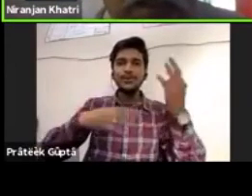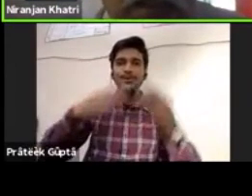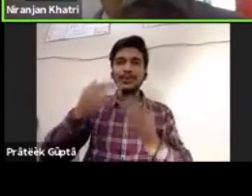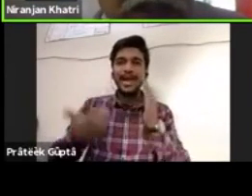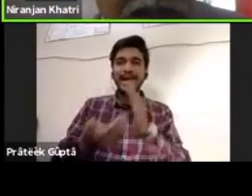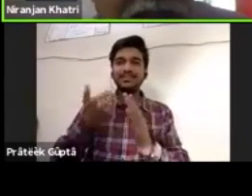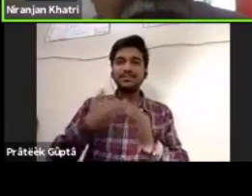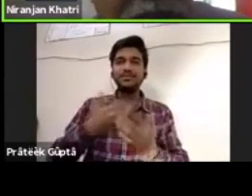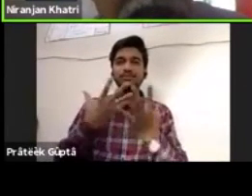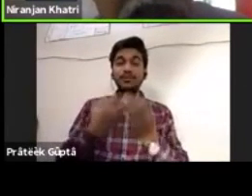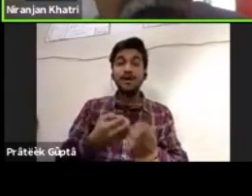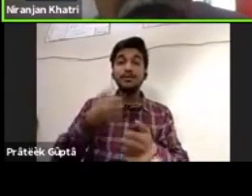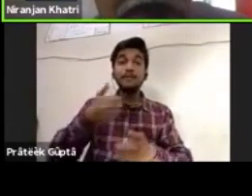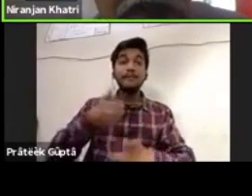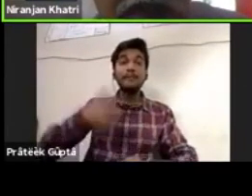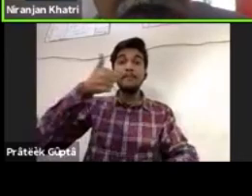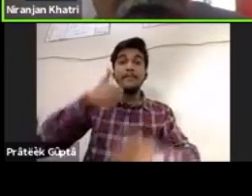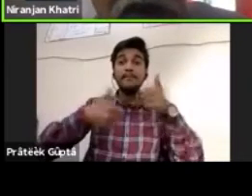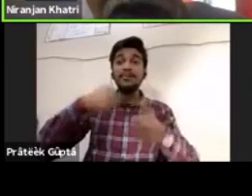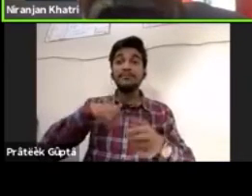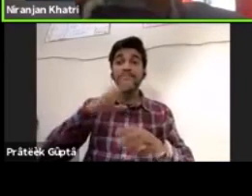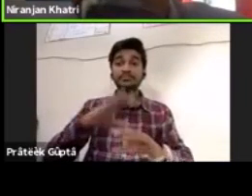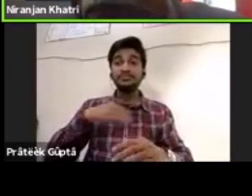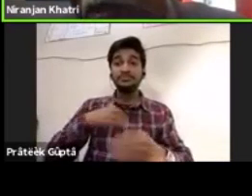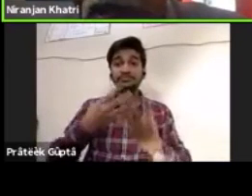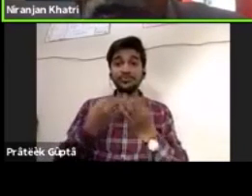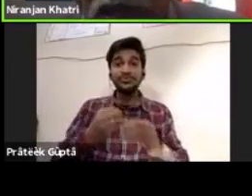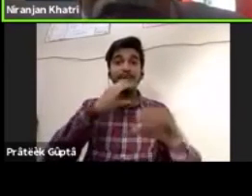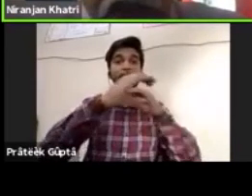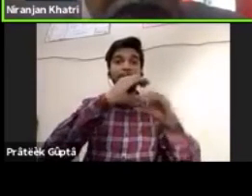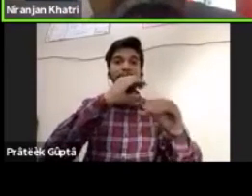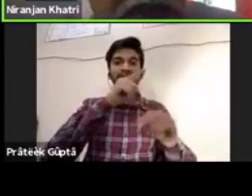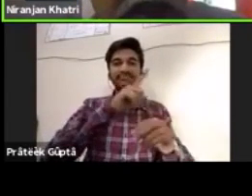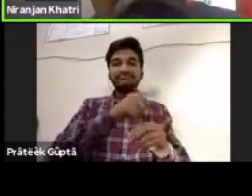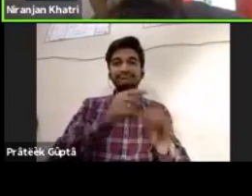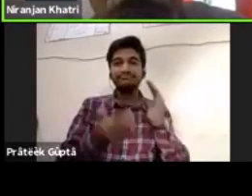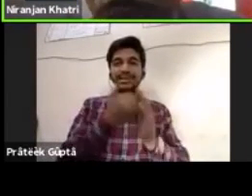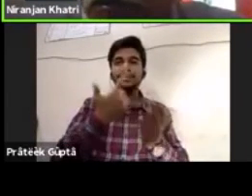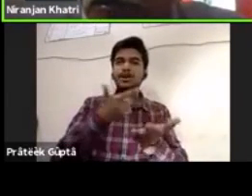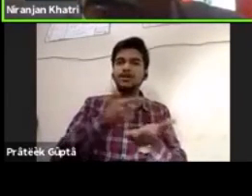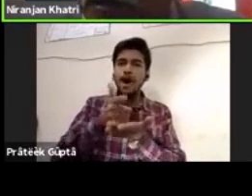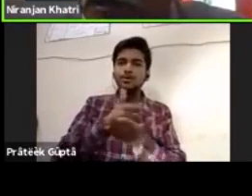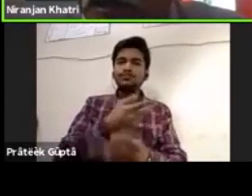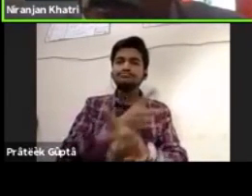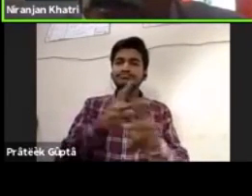अपने शहर के अगल बगल चालू करने चाहिए और ग्रामीण क्षेत्र में चालू करने चाहिए। तो